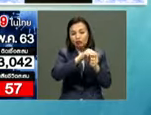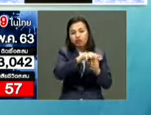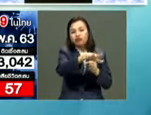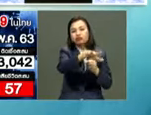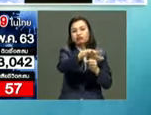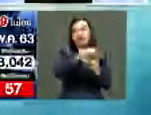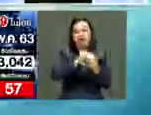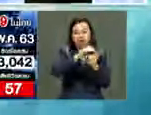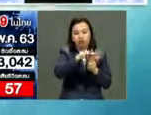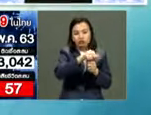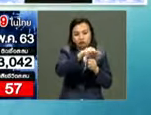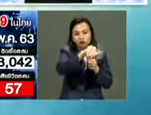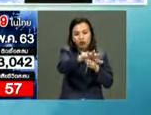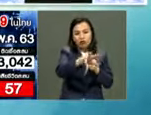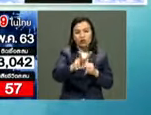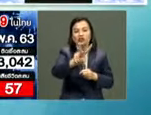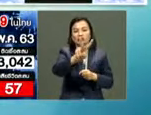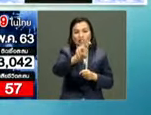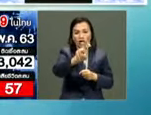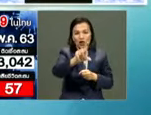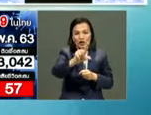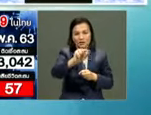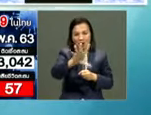จะทำให้เกิดการติดเชื้อพุ่งไปถึง 225